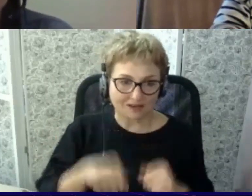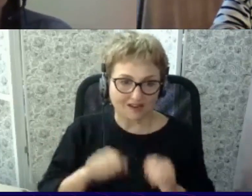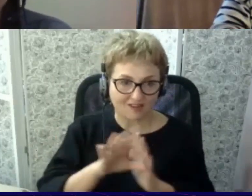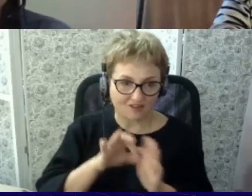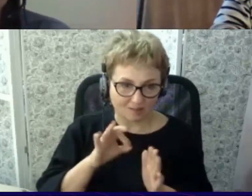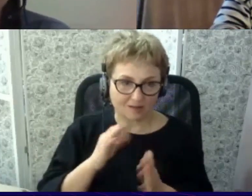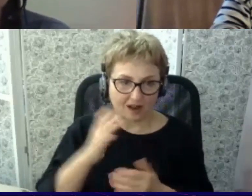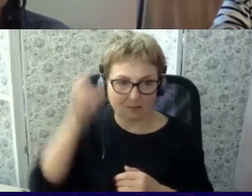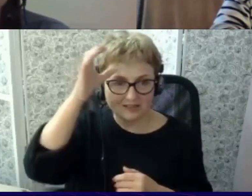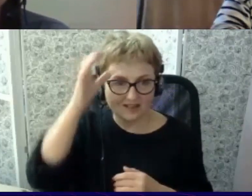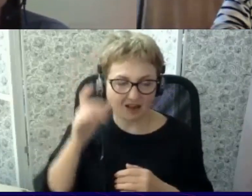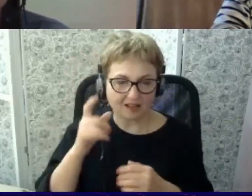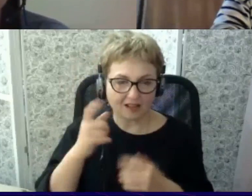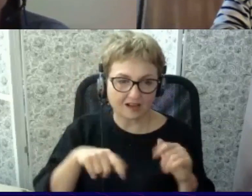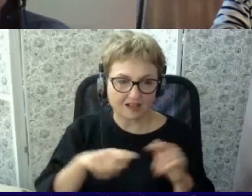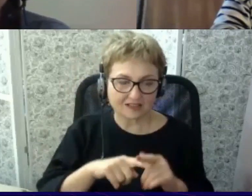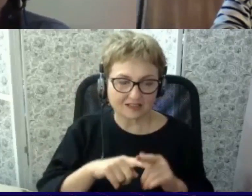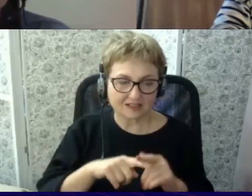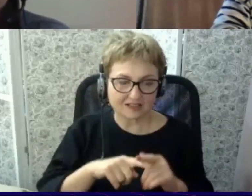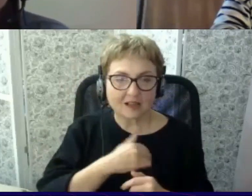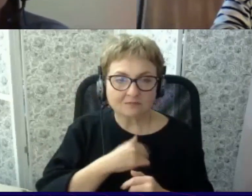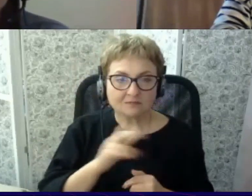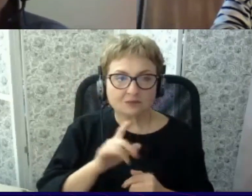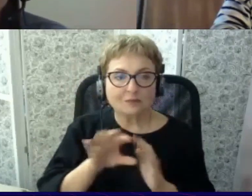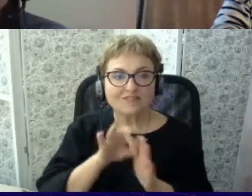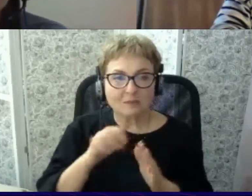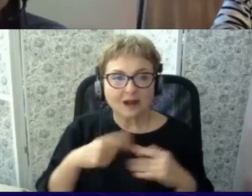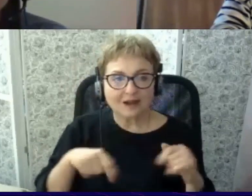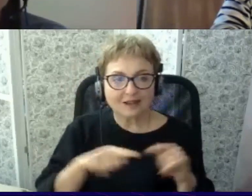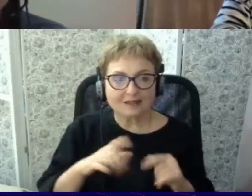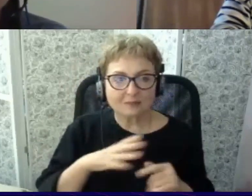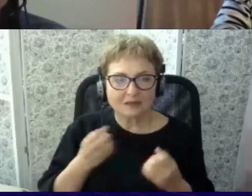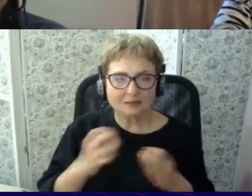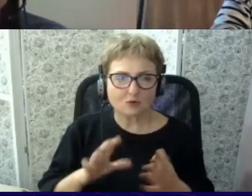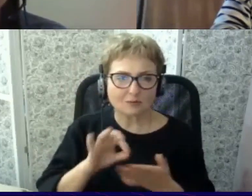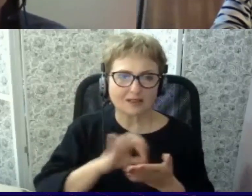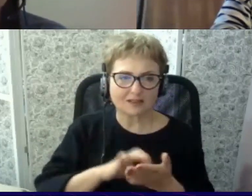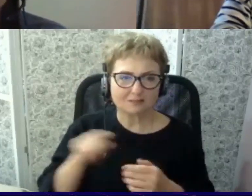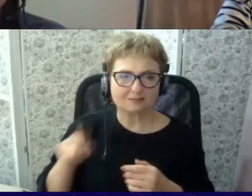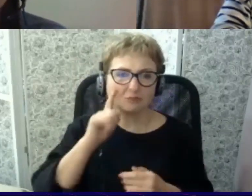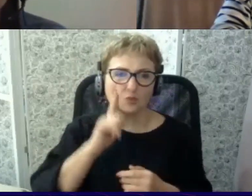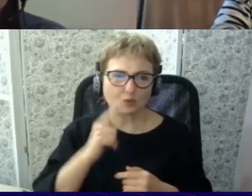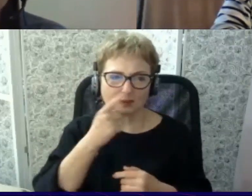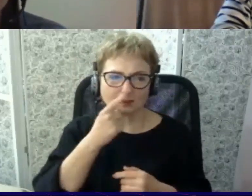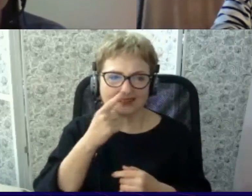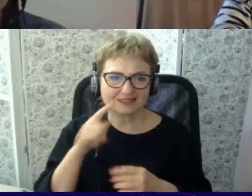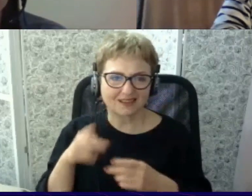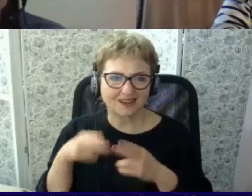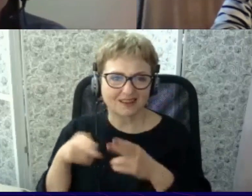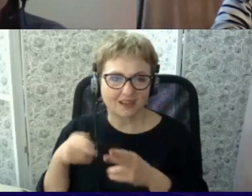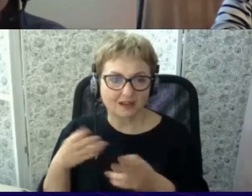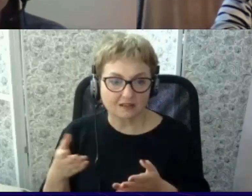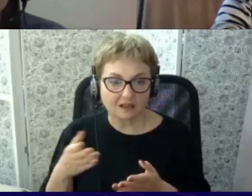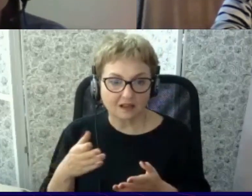право выбора, да, выбор образовательной организации. Но хотелось бы, чтобы выбор организации был не просто по принципу, вот здесь мне удобнее ближе ехать.